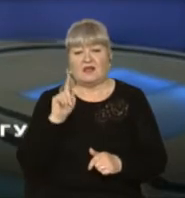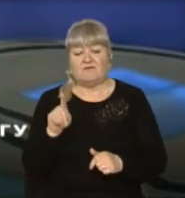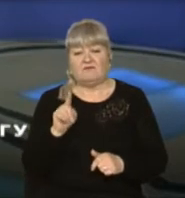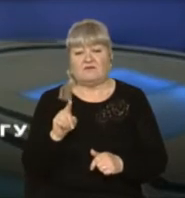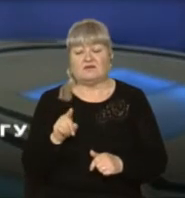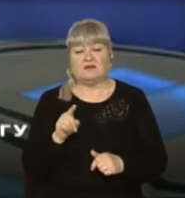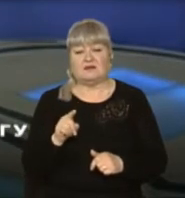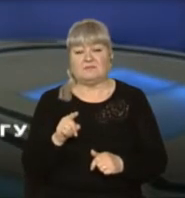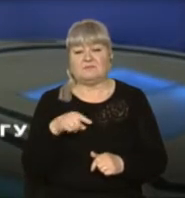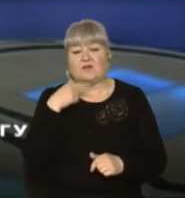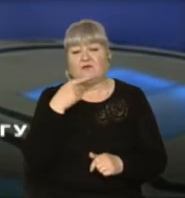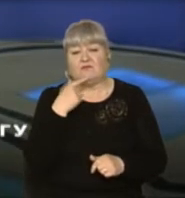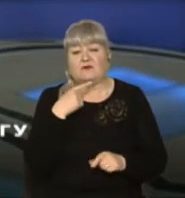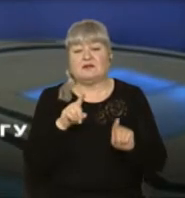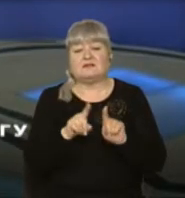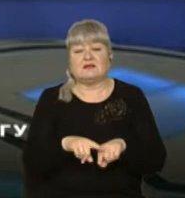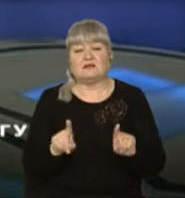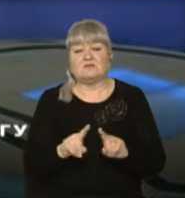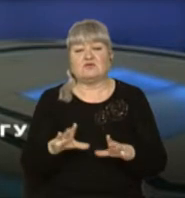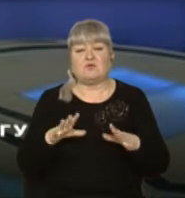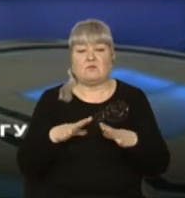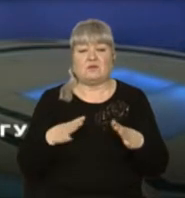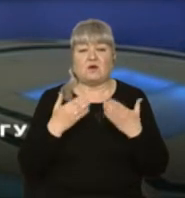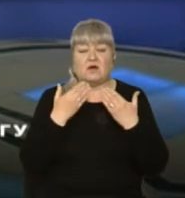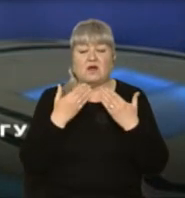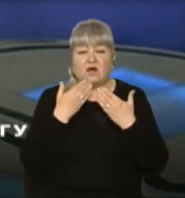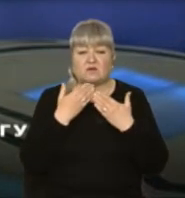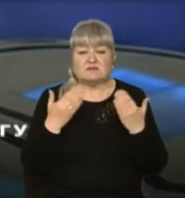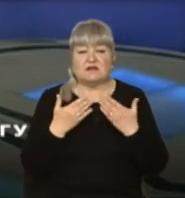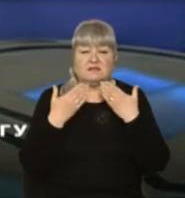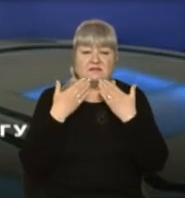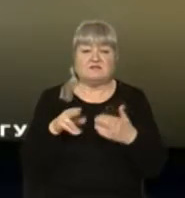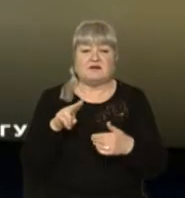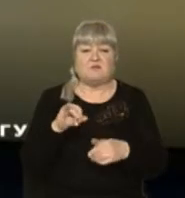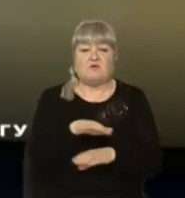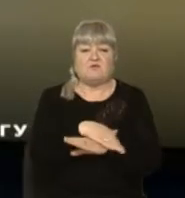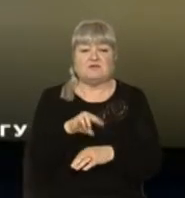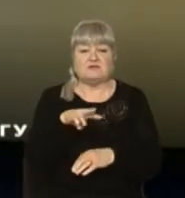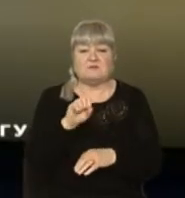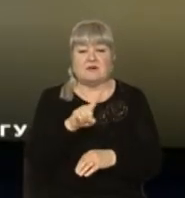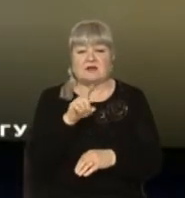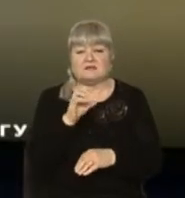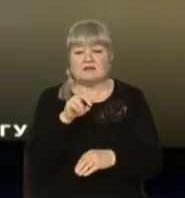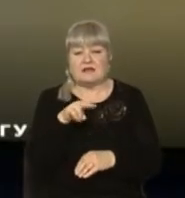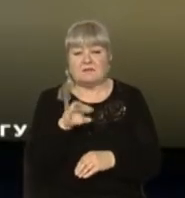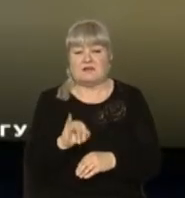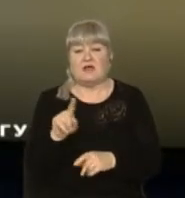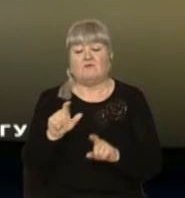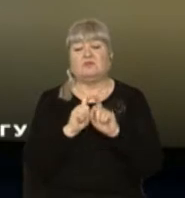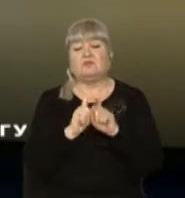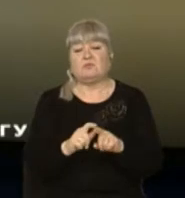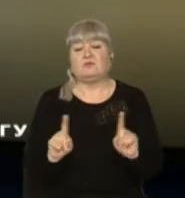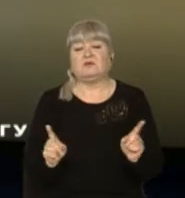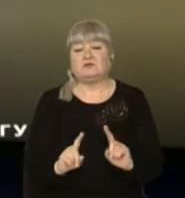ссилаються таким чином, що от, були останні звернення, скажімо, по вулиці Мазепи, вони відповіли,